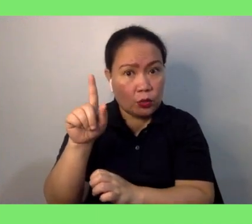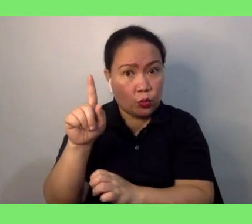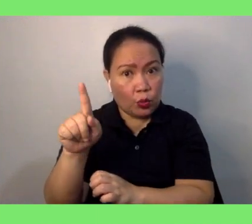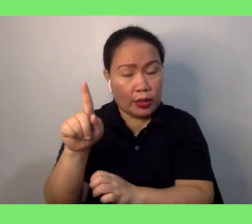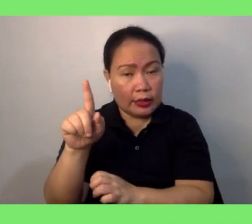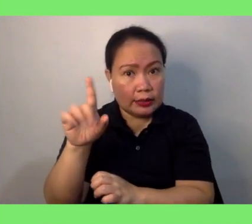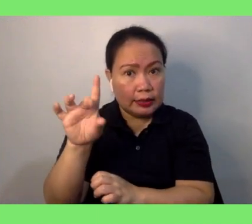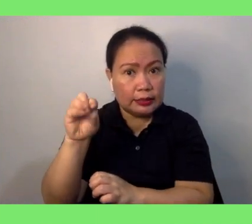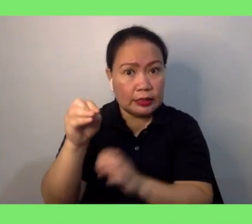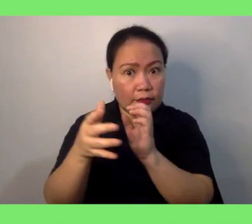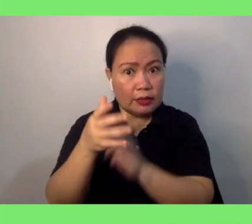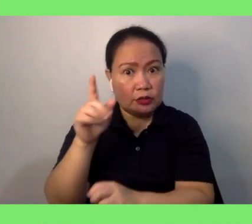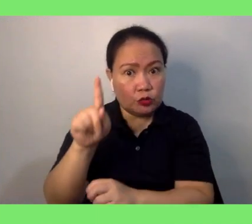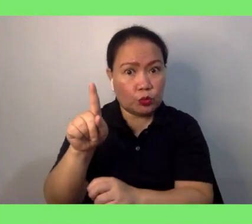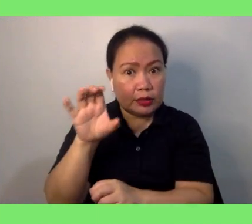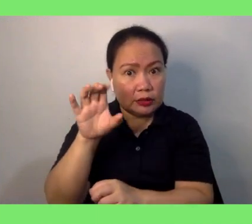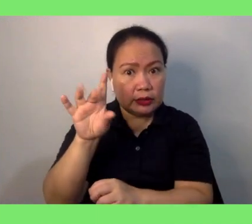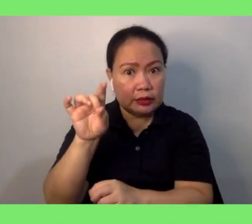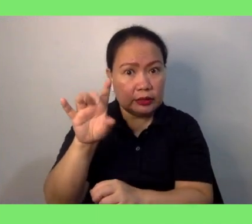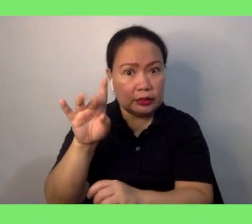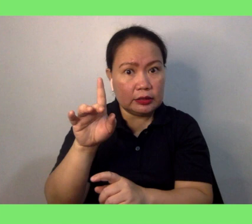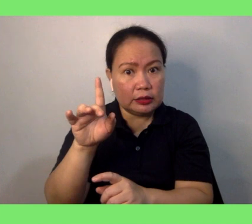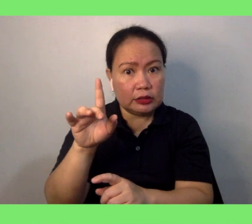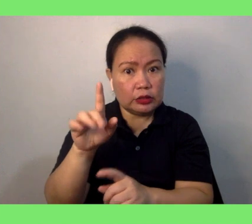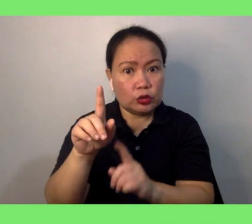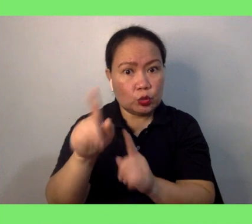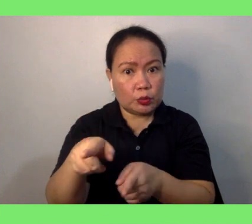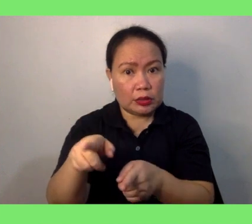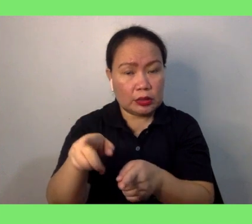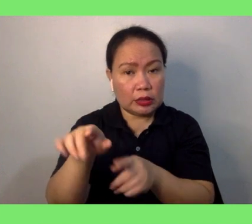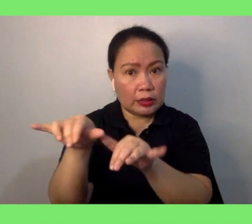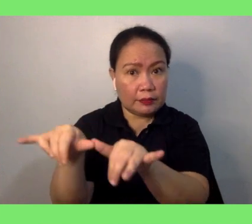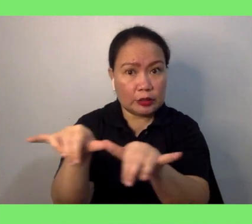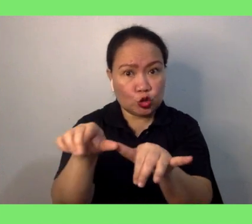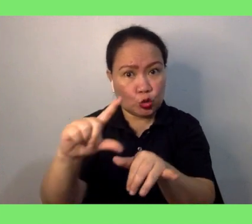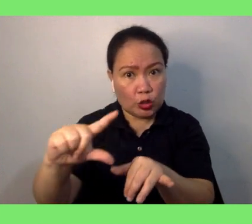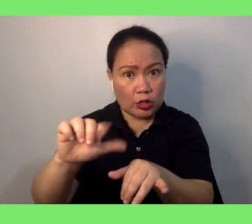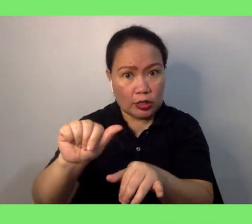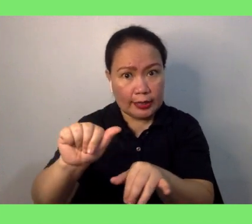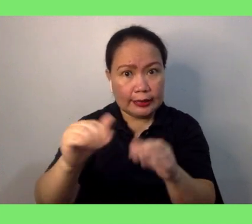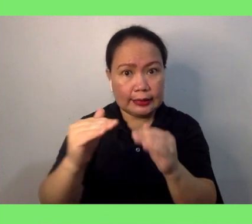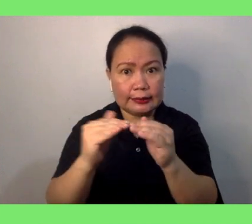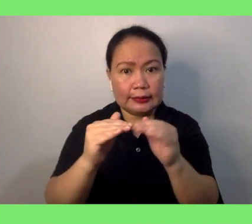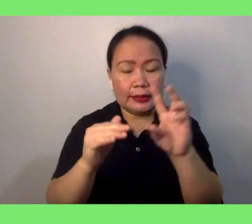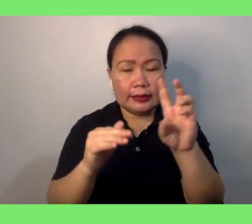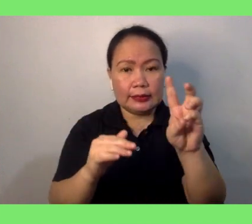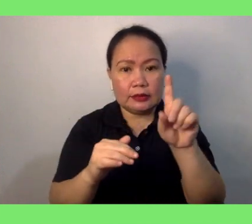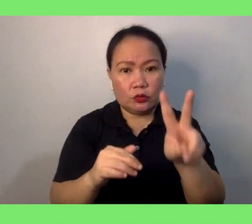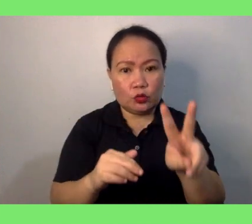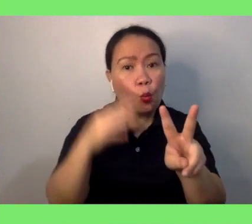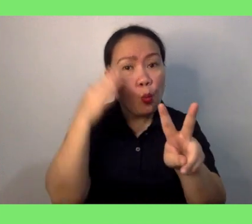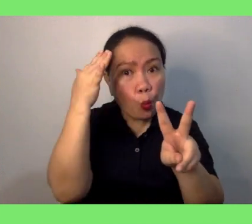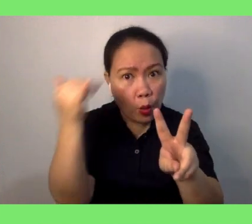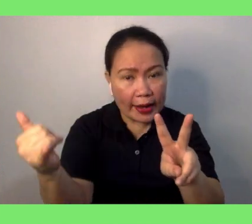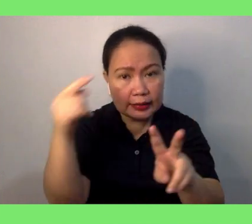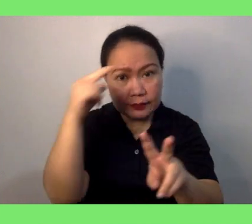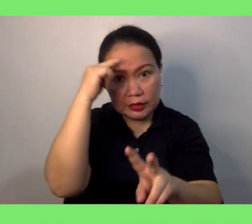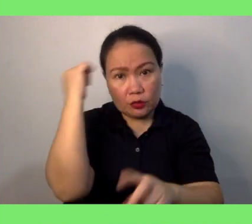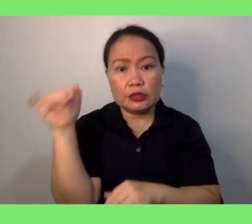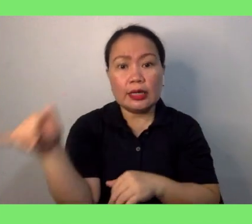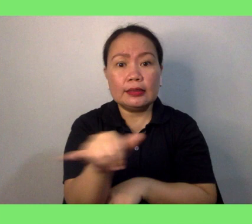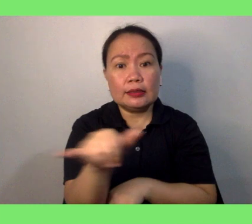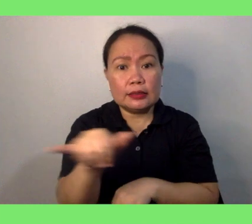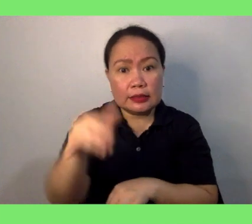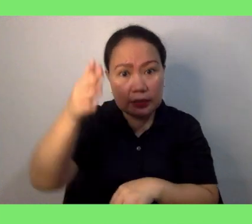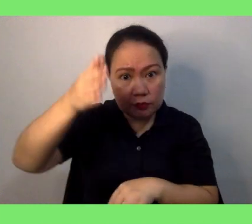A is equal to 62 degrees. Why? Same side interior angles are supplementary. So,